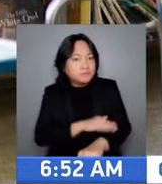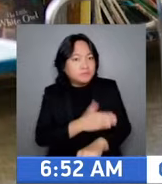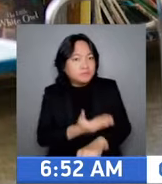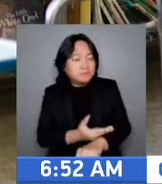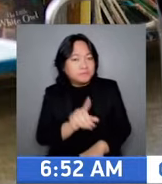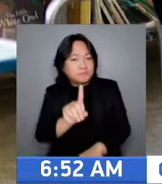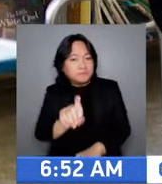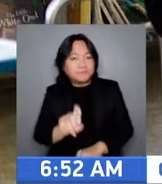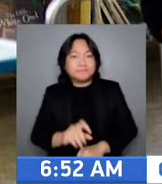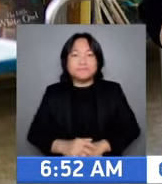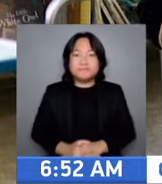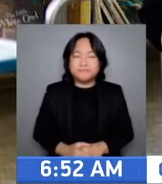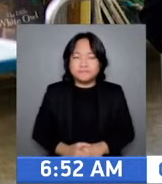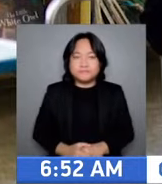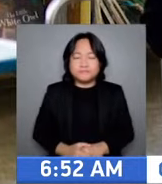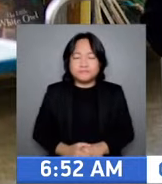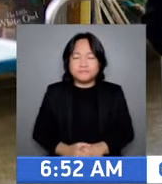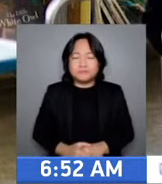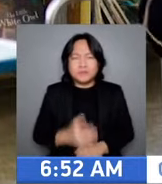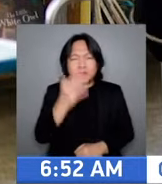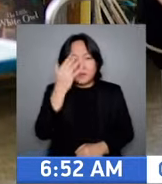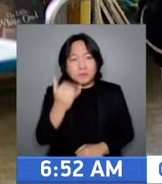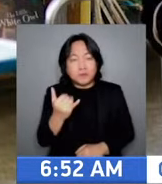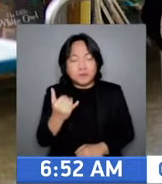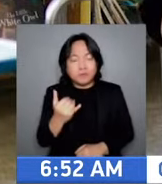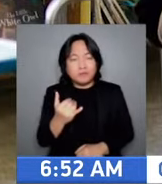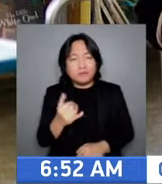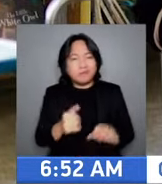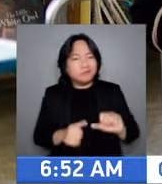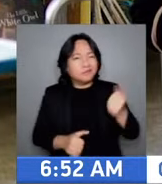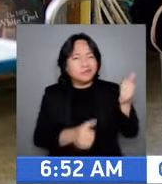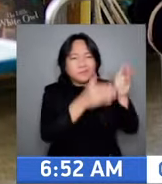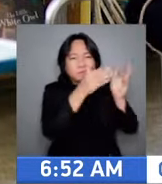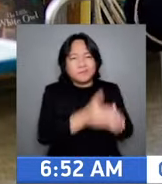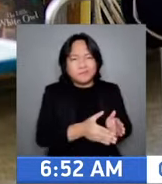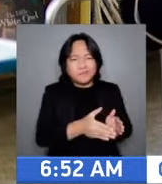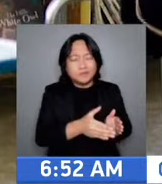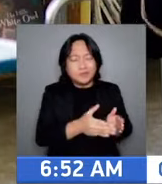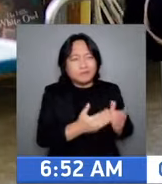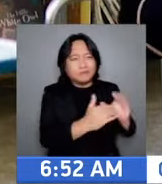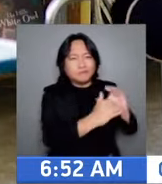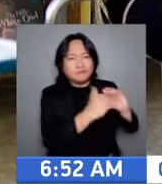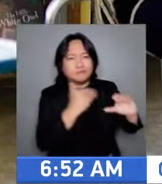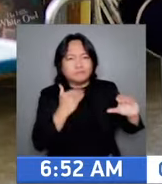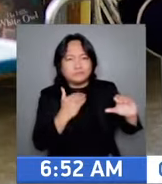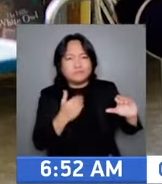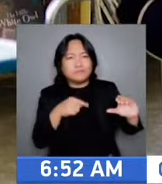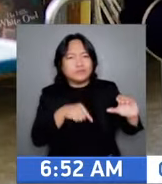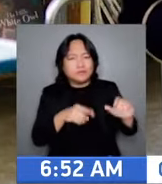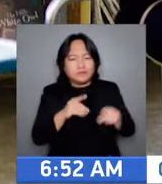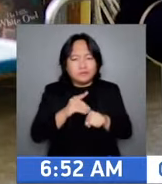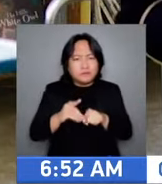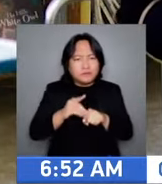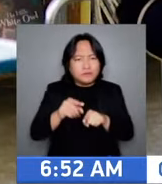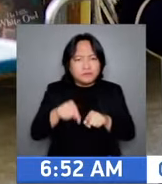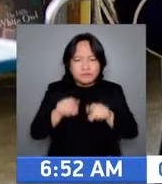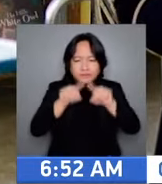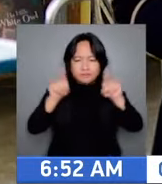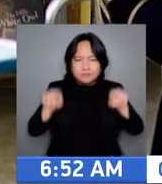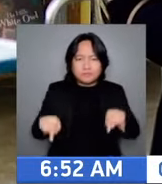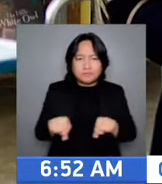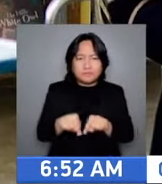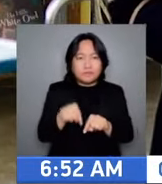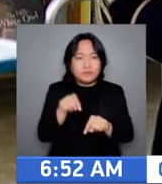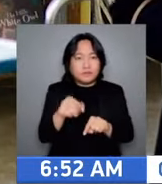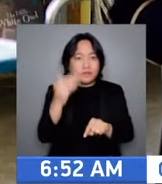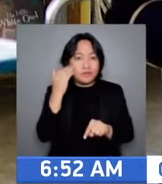Isang concerned citizen kasi ang nagpadala ng discipline waiver na tulad nito sa GMA News na